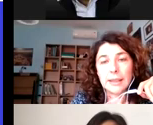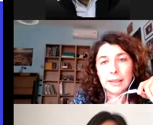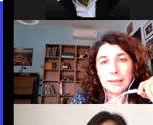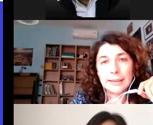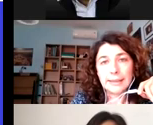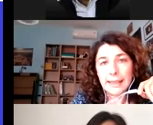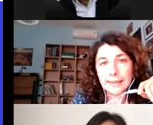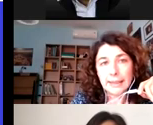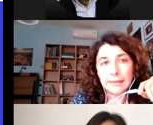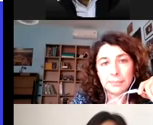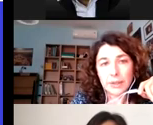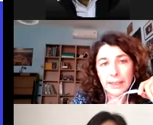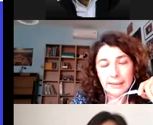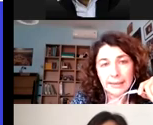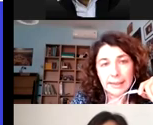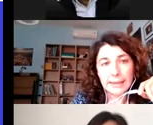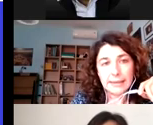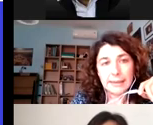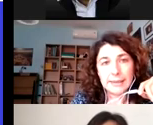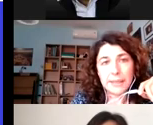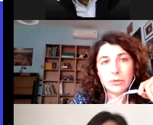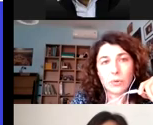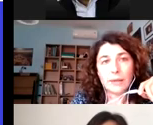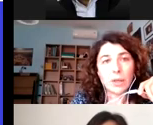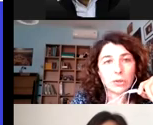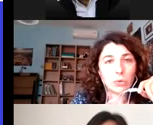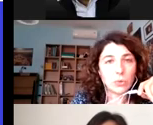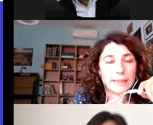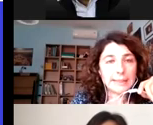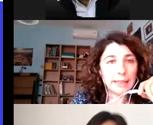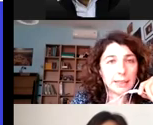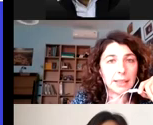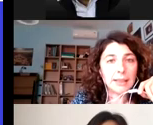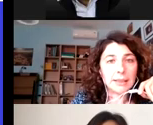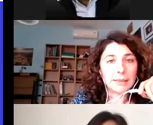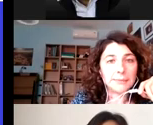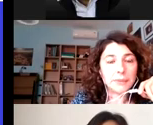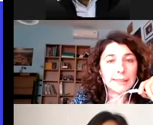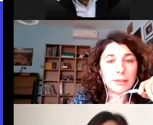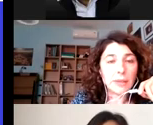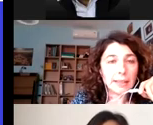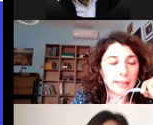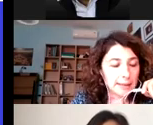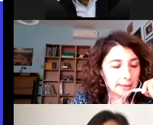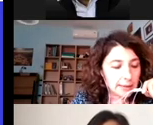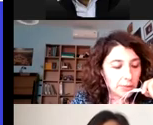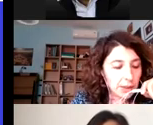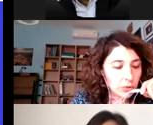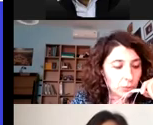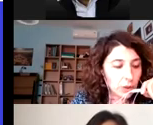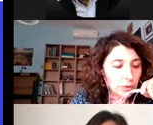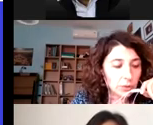una eh tendenza importante eh rispetto al modo in cui è stata ehm è stato anche eh